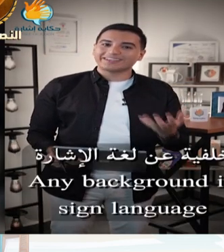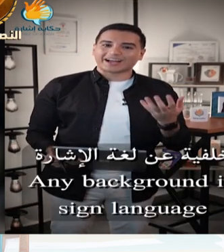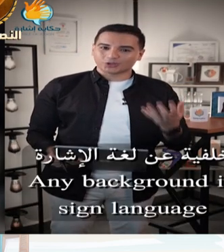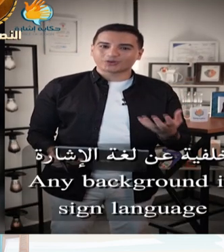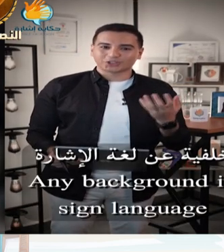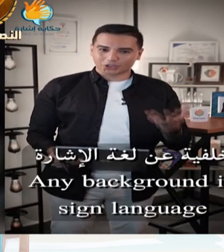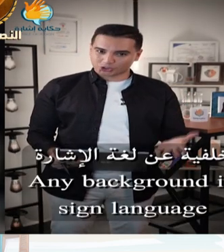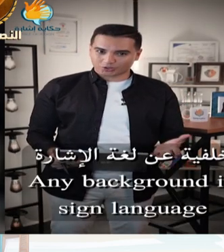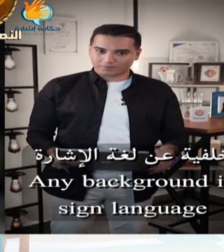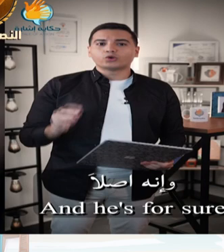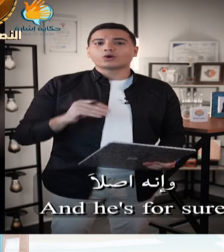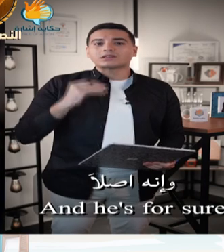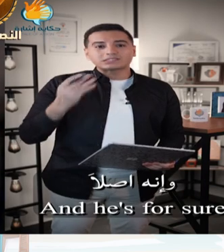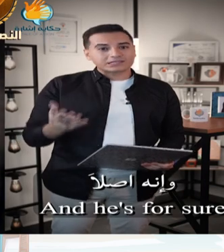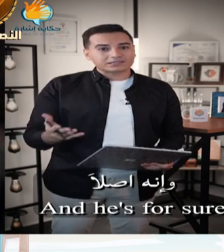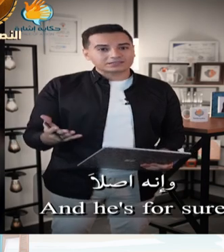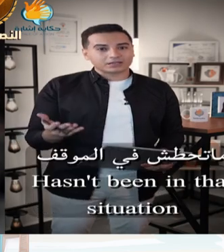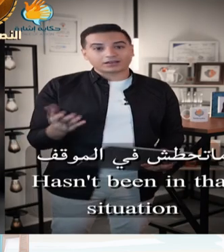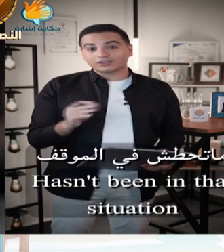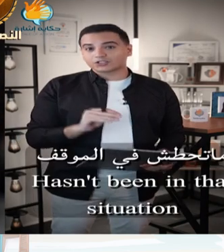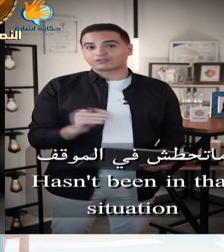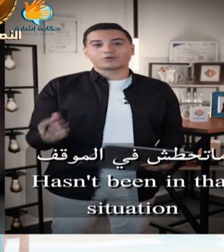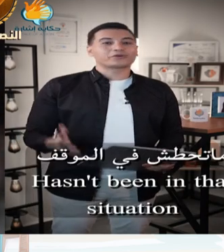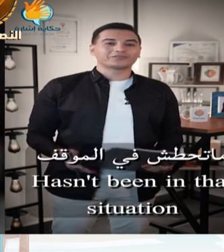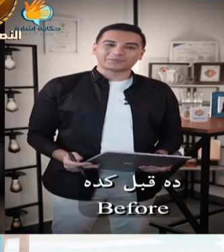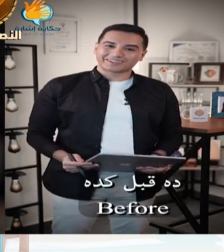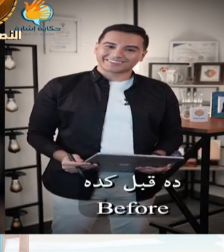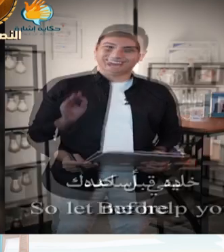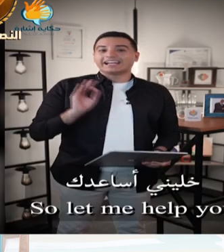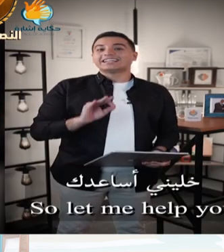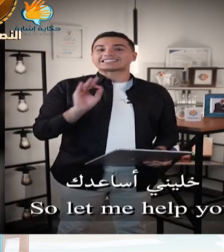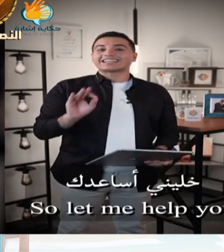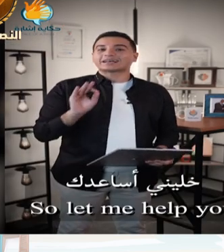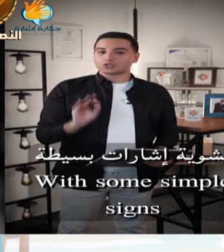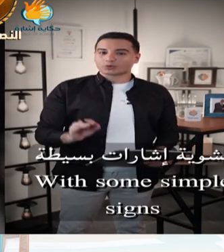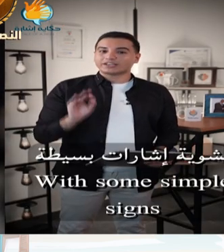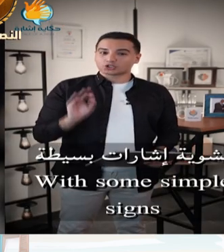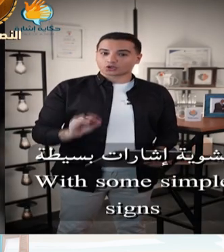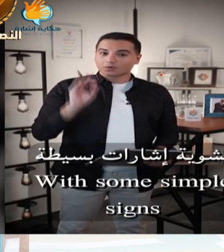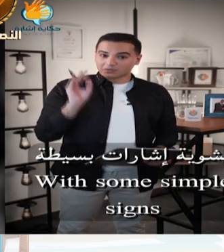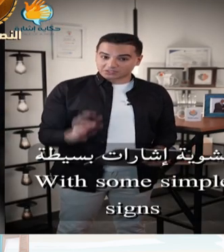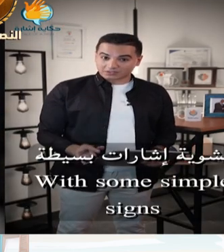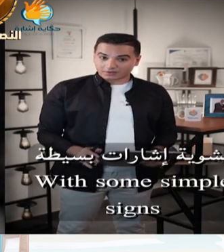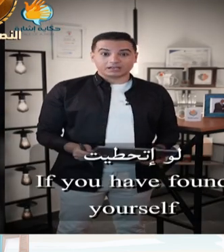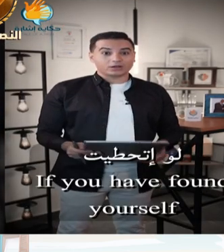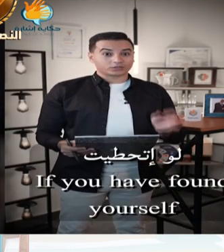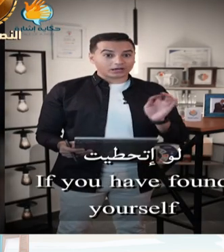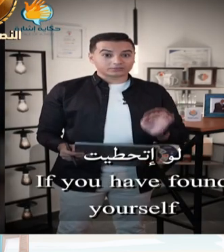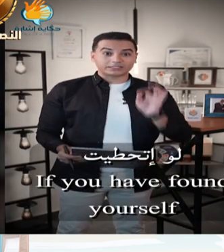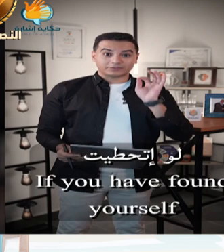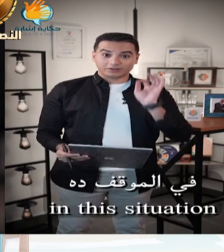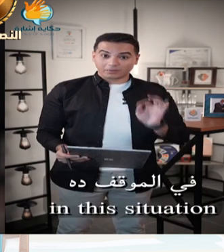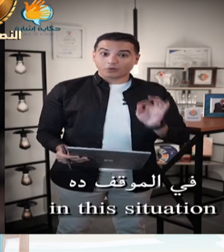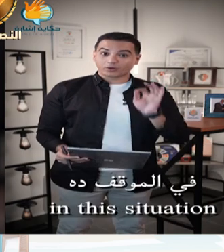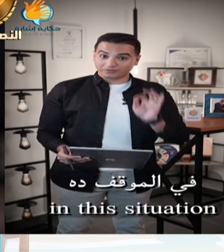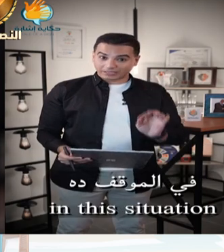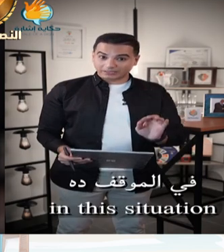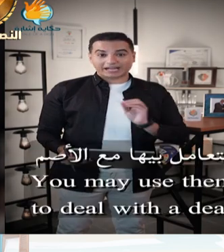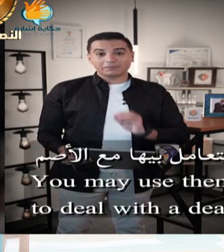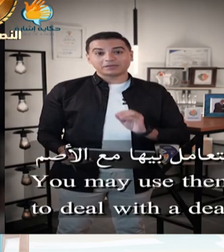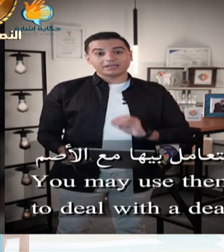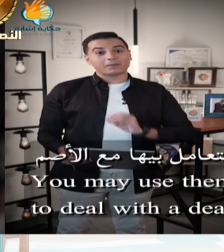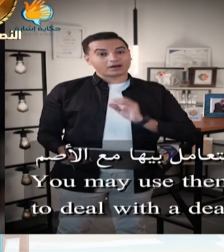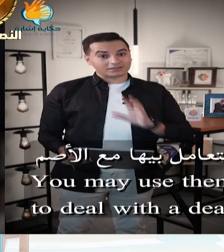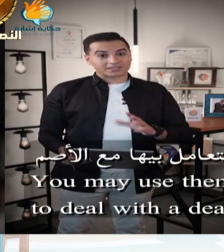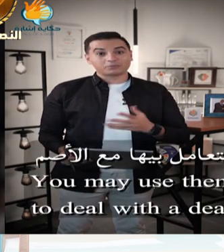كان يتوفر مترجم في الفعاليات اللي زي كده واي حاجه تخص المجتمع ولغه الاشاره علشان الناس من حقها تفهم ايه اللي